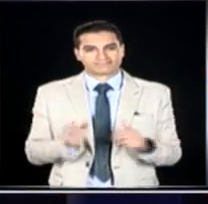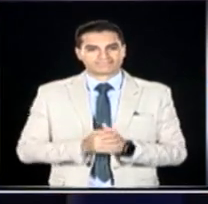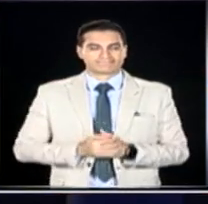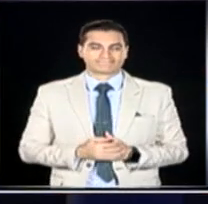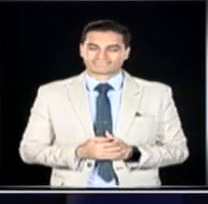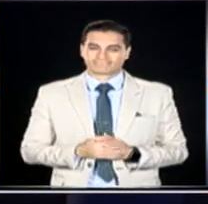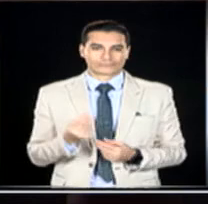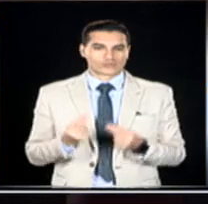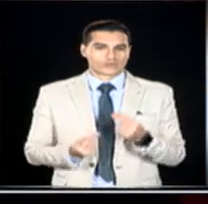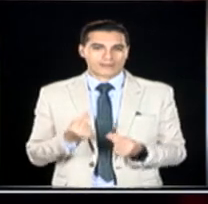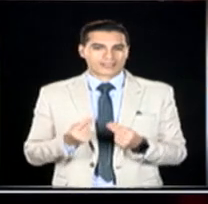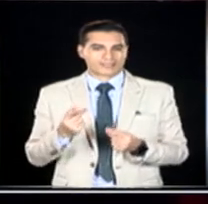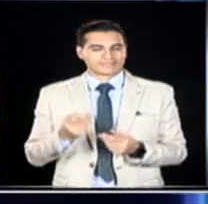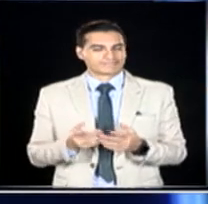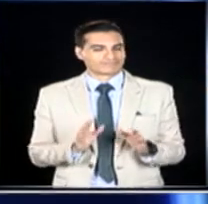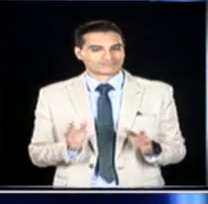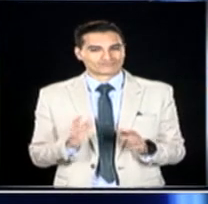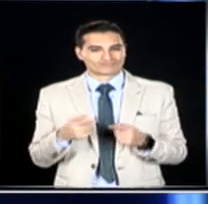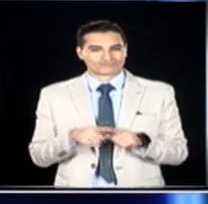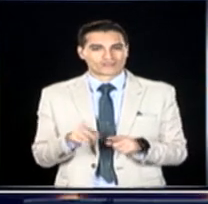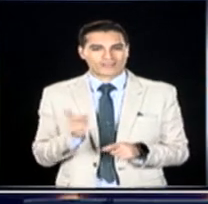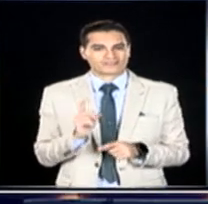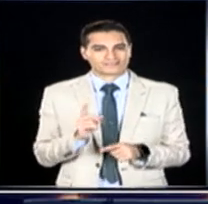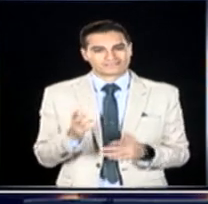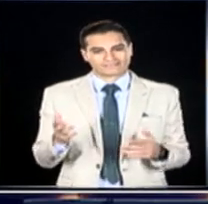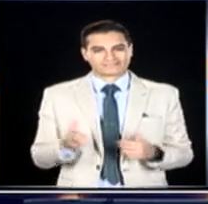إجابة مضحكة، أصل ده يعني